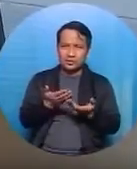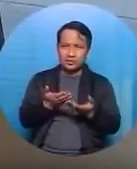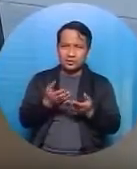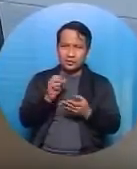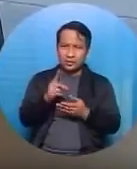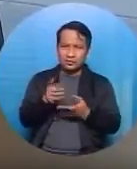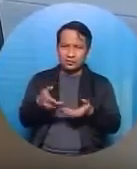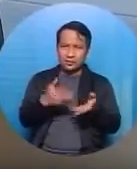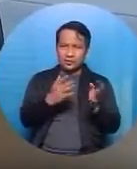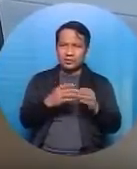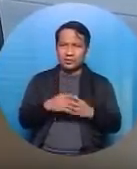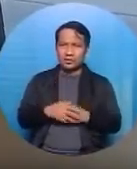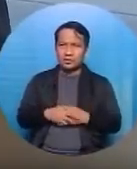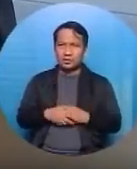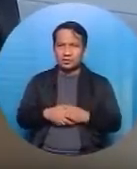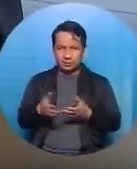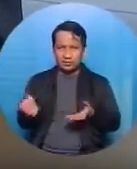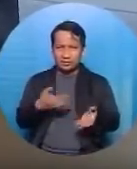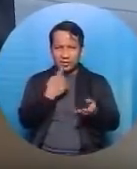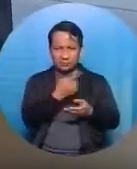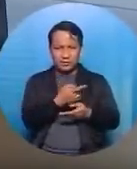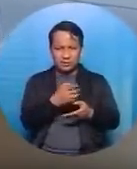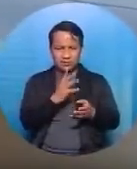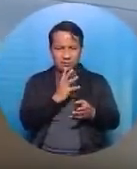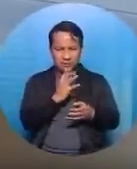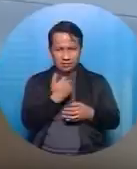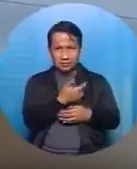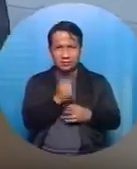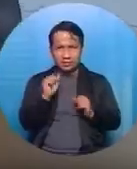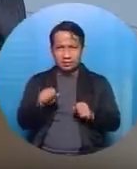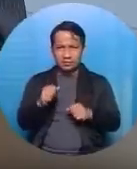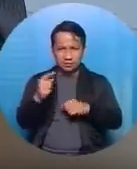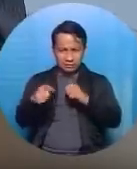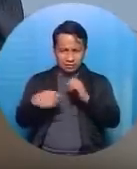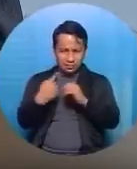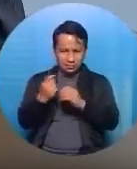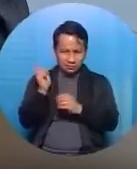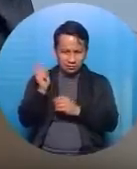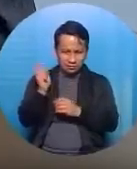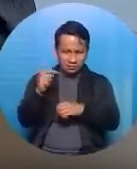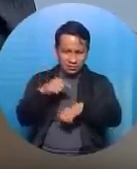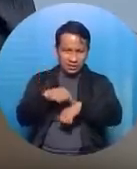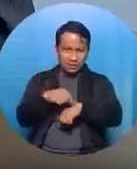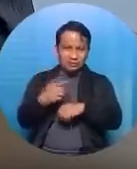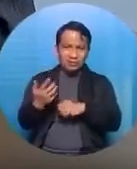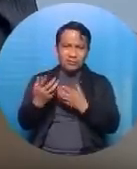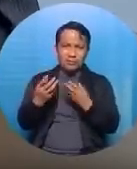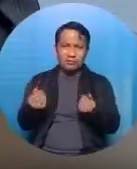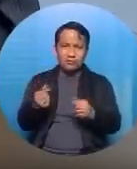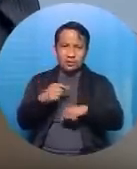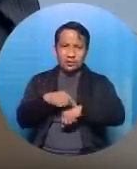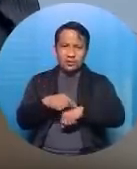Ma'am. Yes po, yes po. Sige na po, magsalita na kayo. Tumatakbo yung oras.